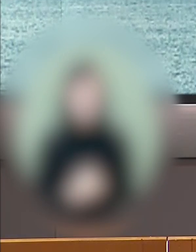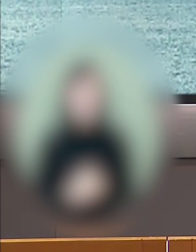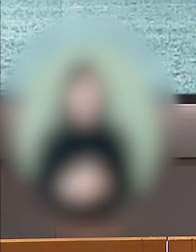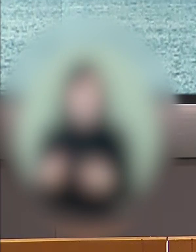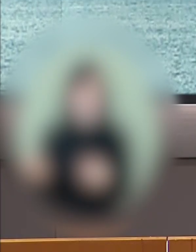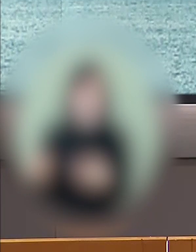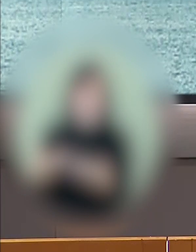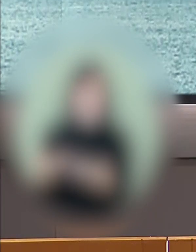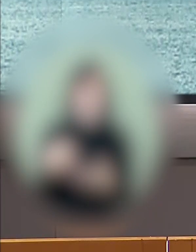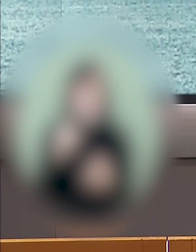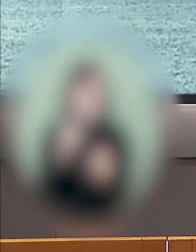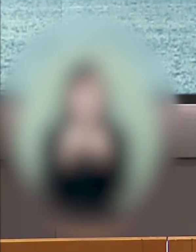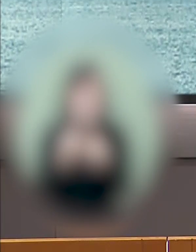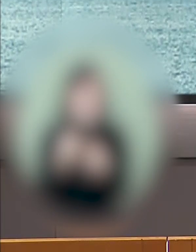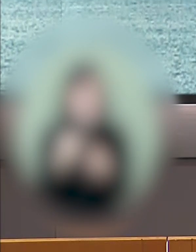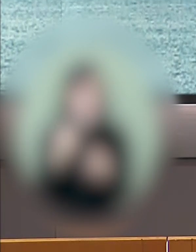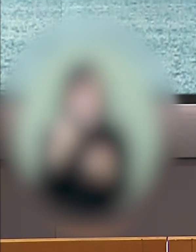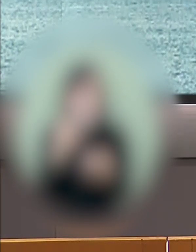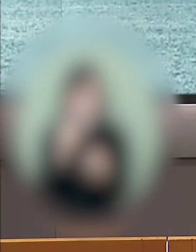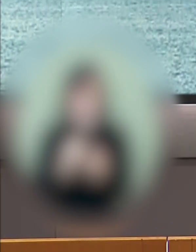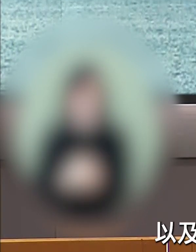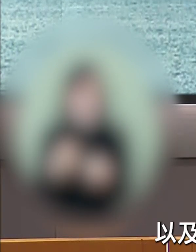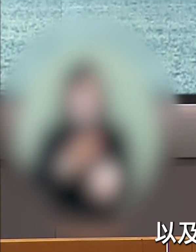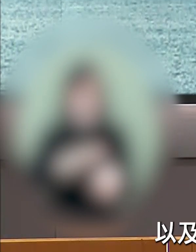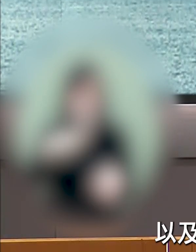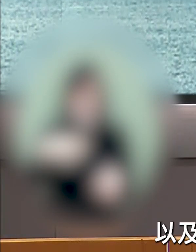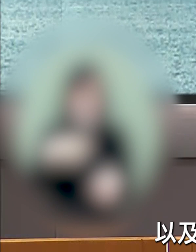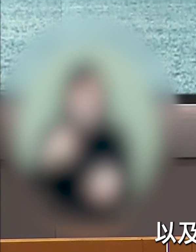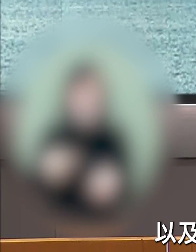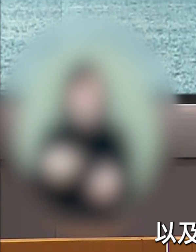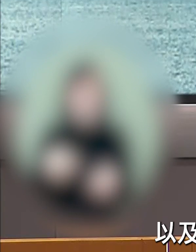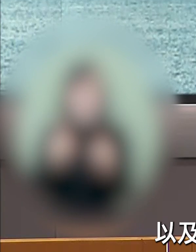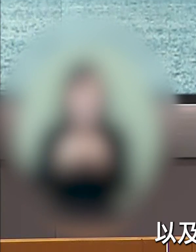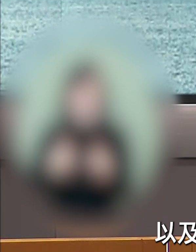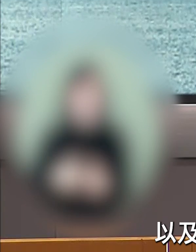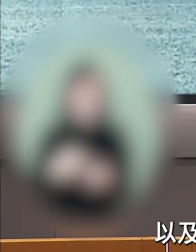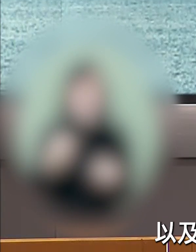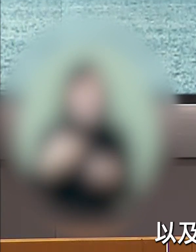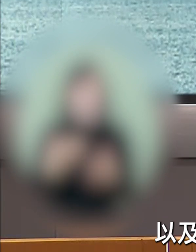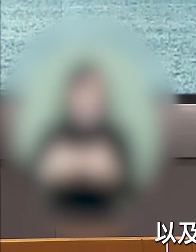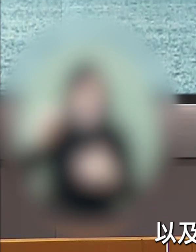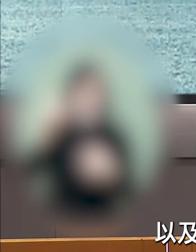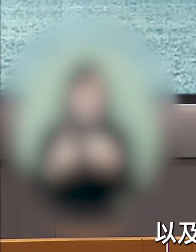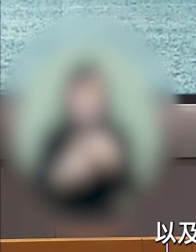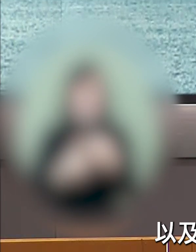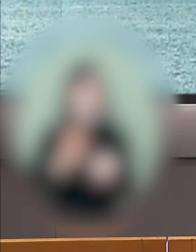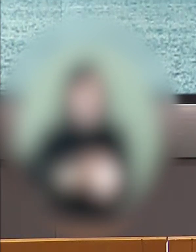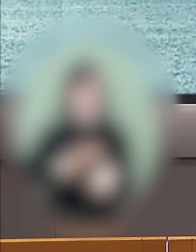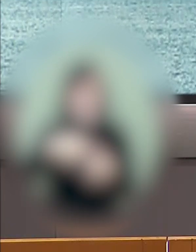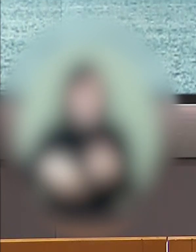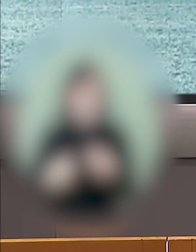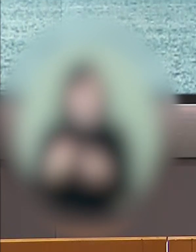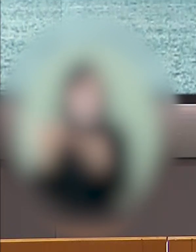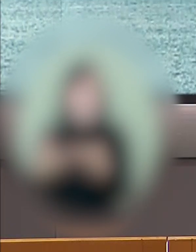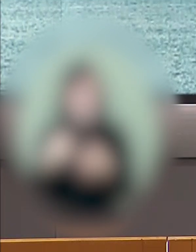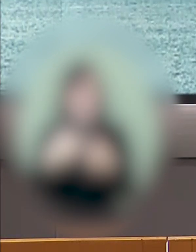為了讓我們更加準確地可以知道疫情的狀況，以及更精準地為較高風險的患者提供